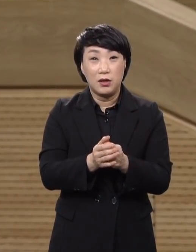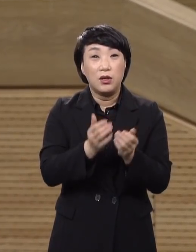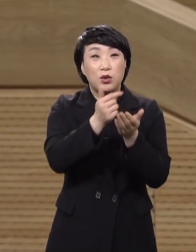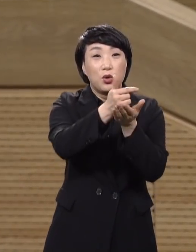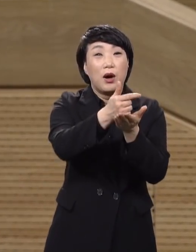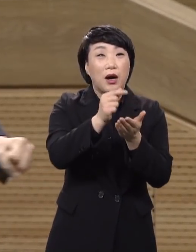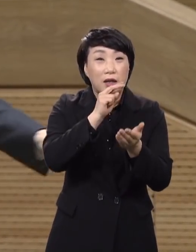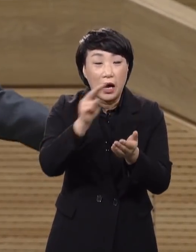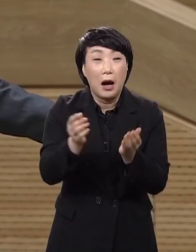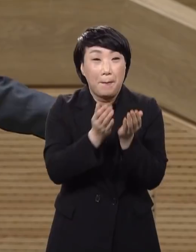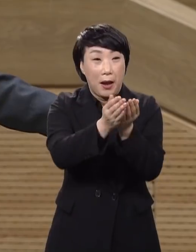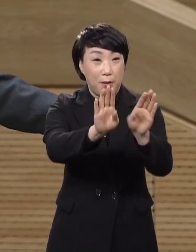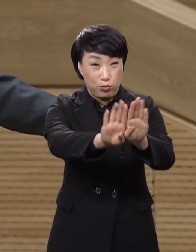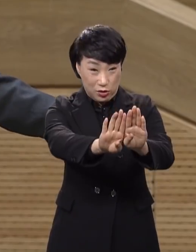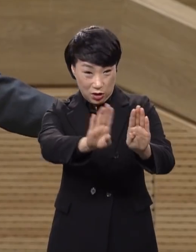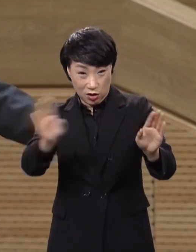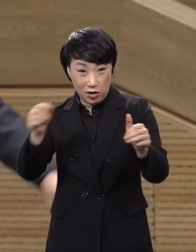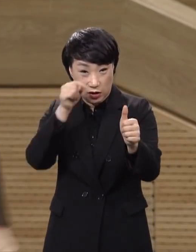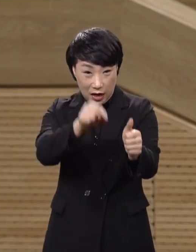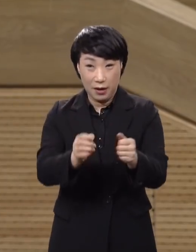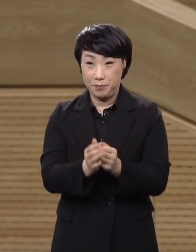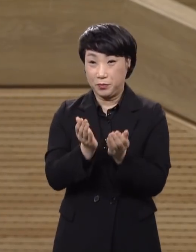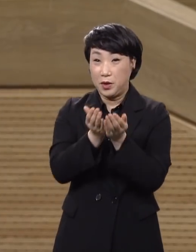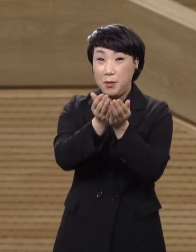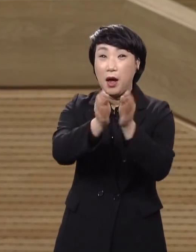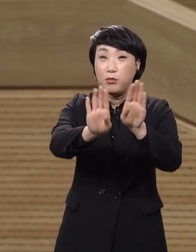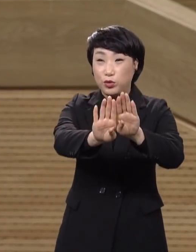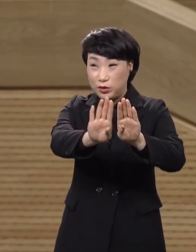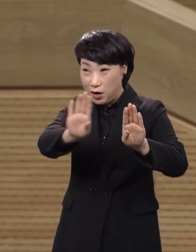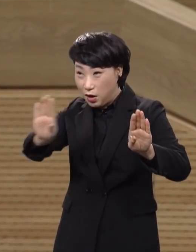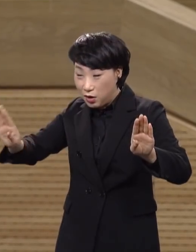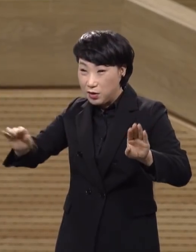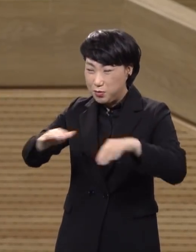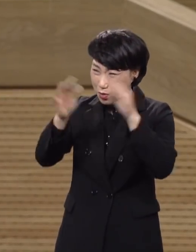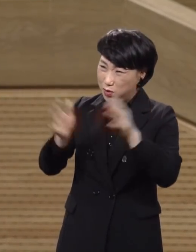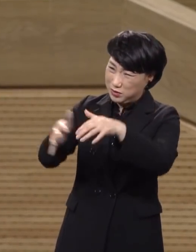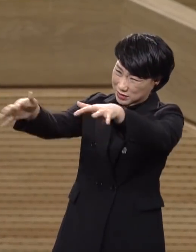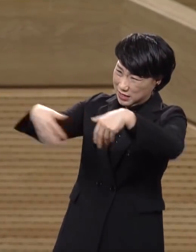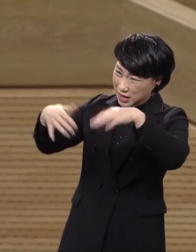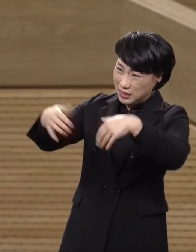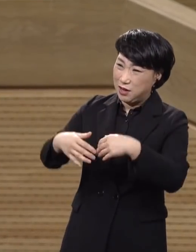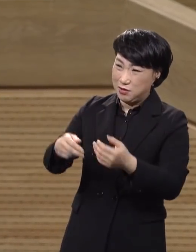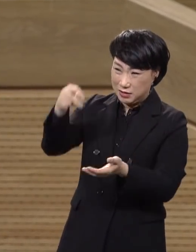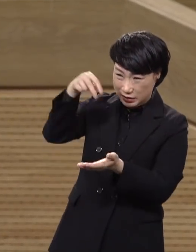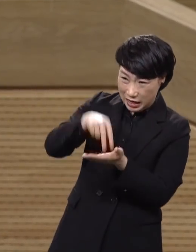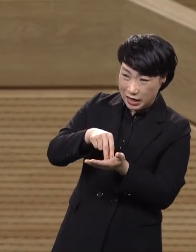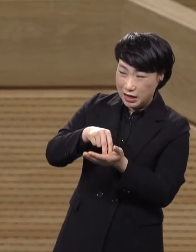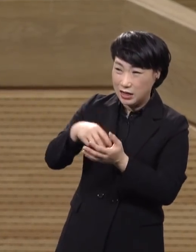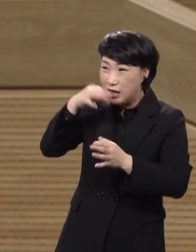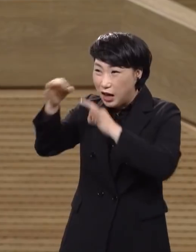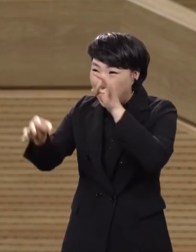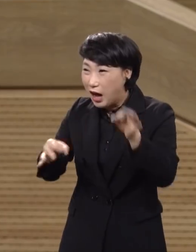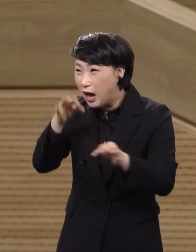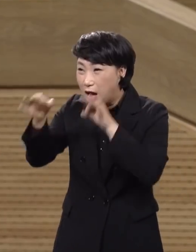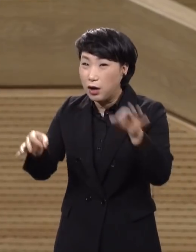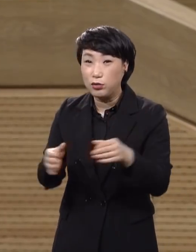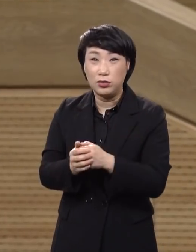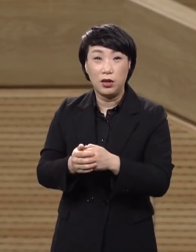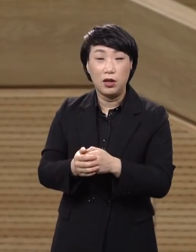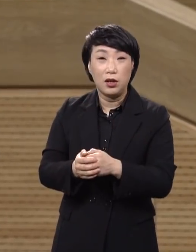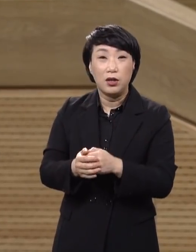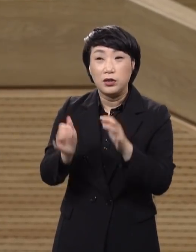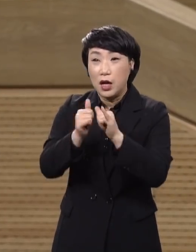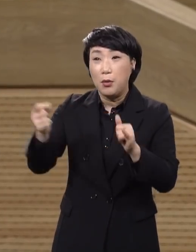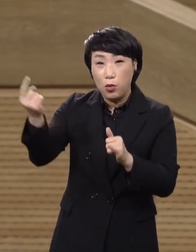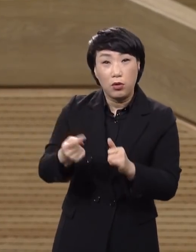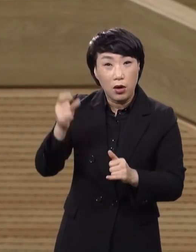예, 방주문을 확 엽니다. 다 타라고 소리질러. 근데 아무도 안 타.